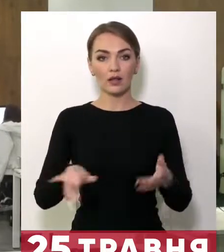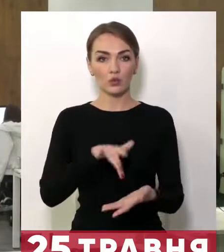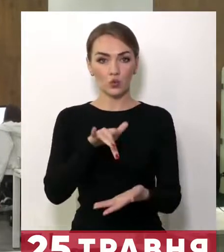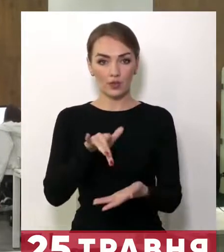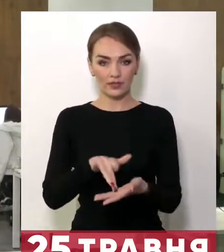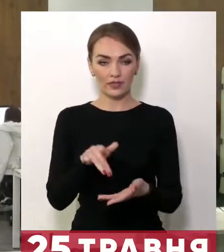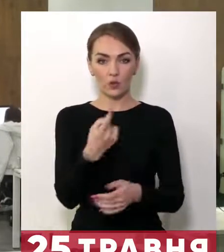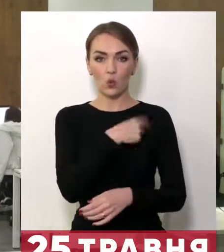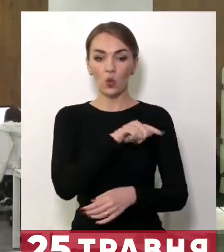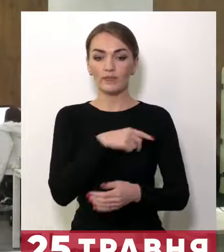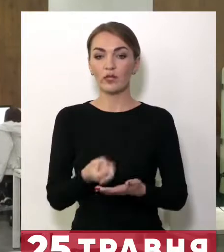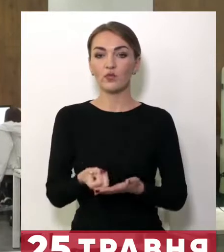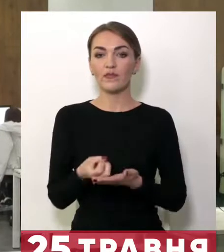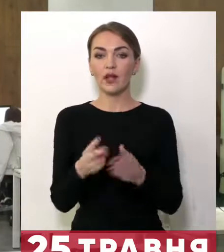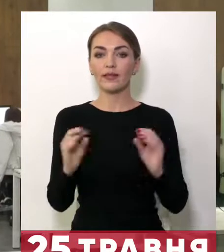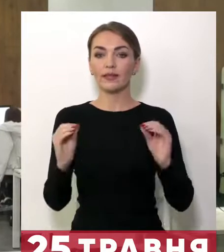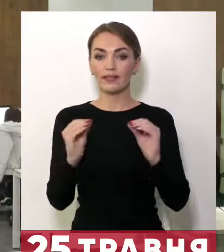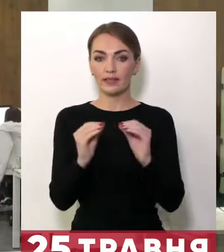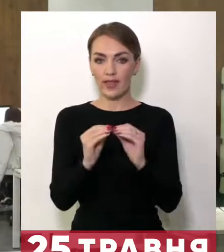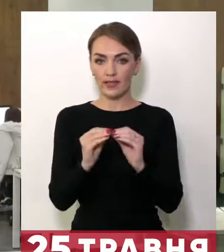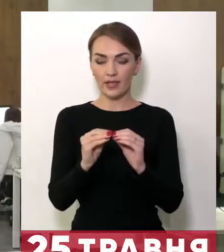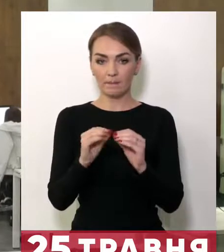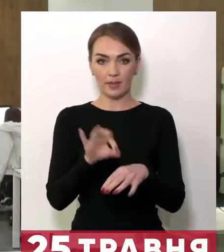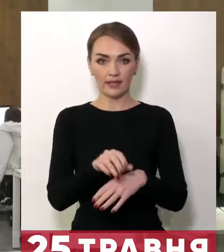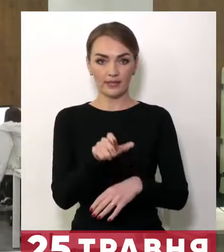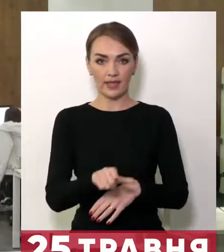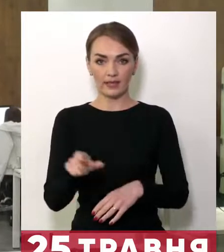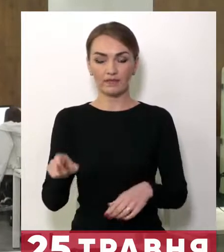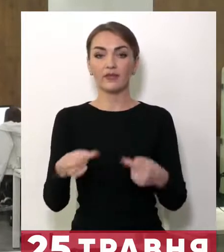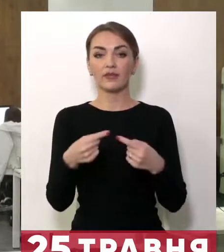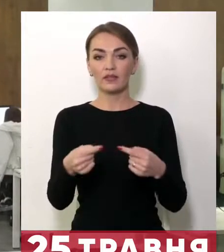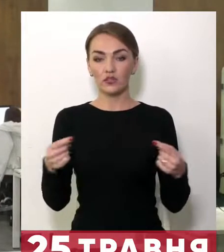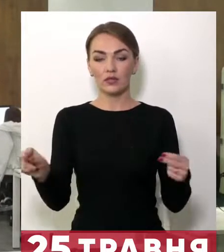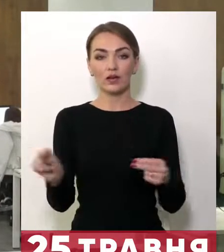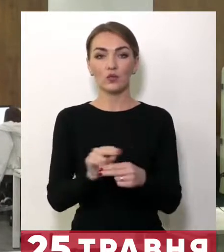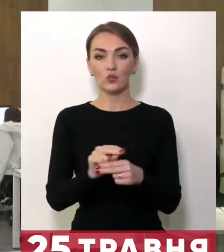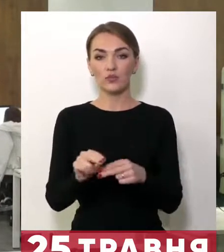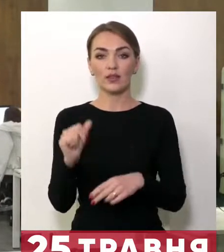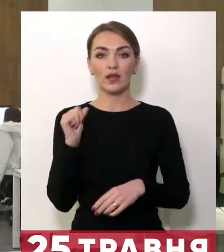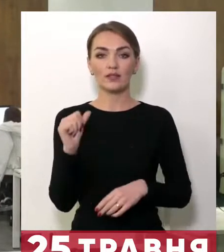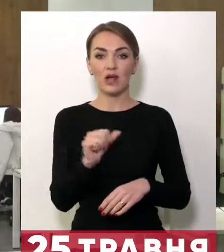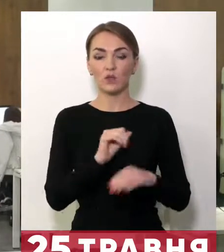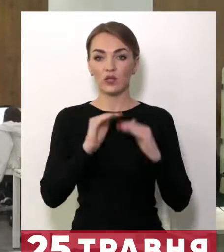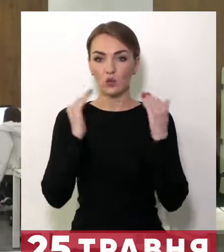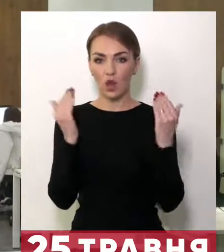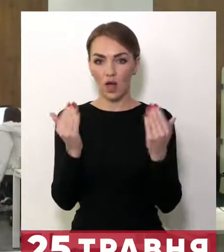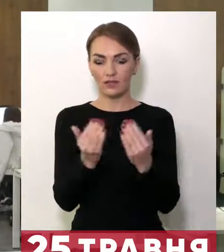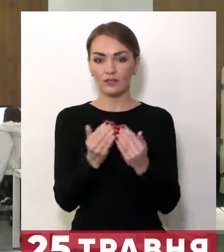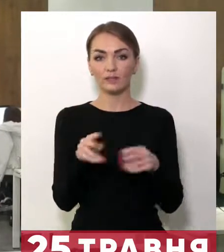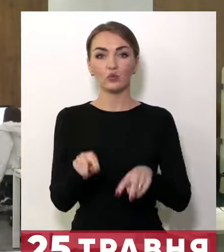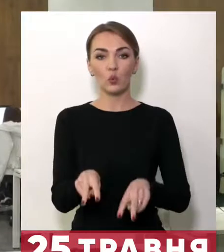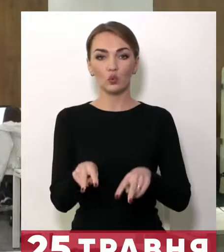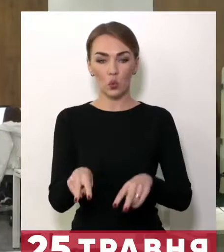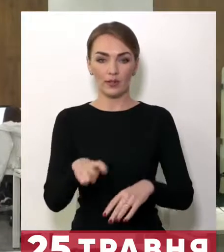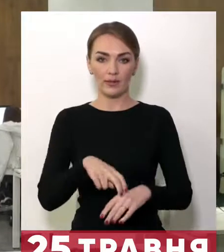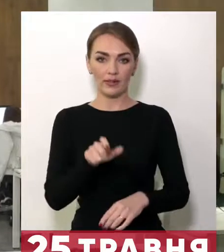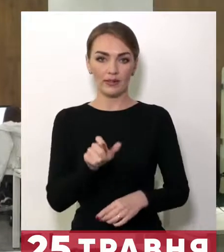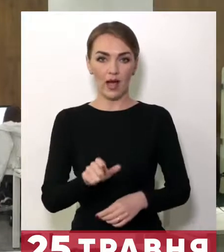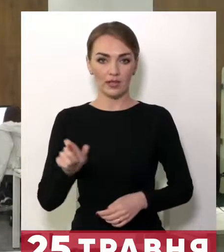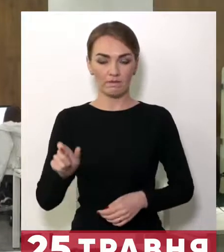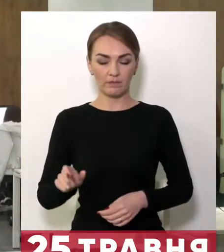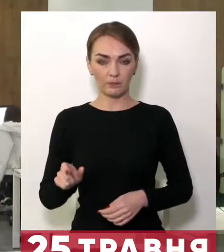столиці госпіталізували 10 пацієнтів. Інші лікуються на самоізоляції під контролем